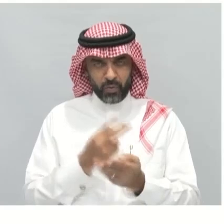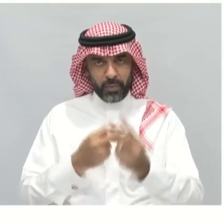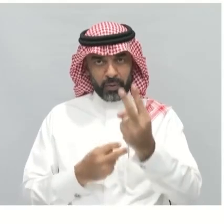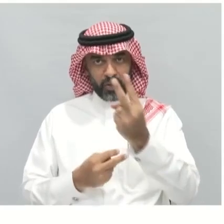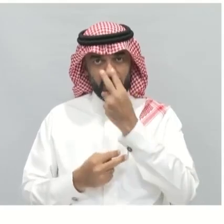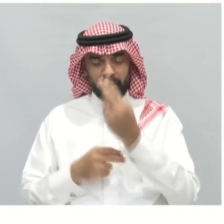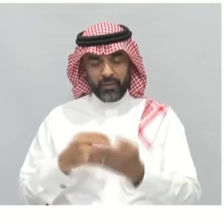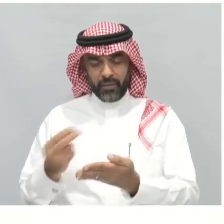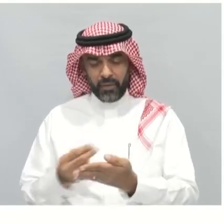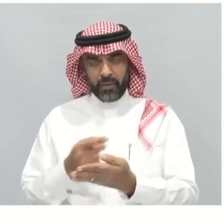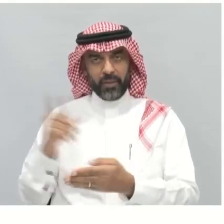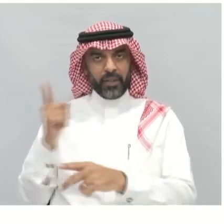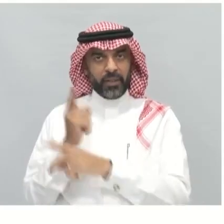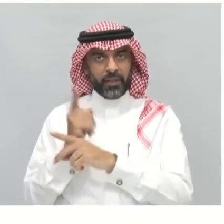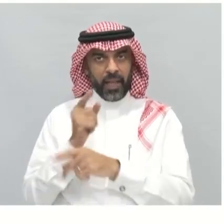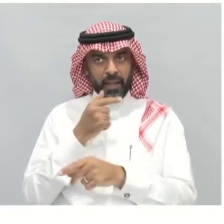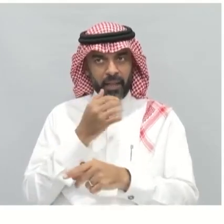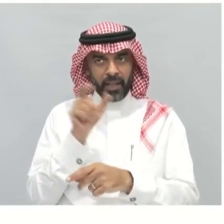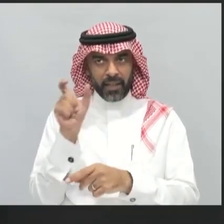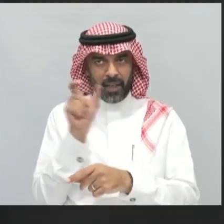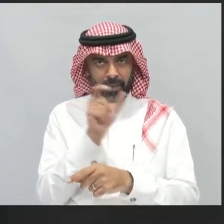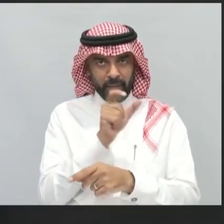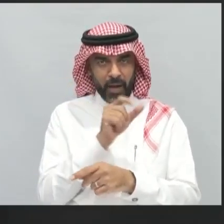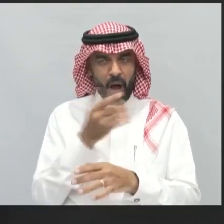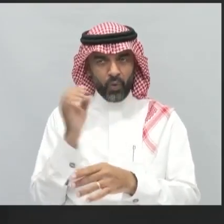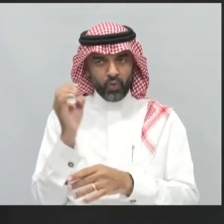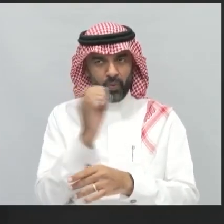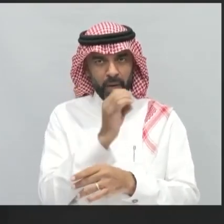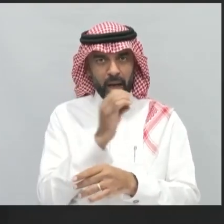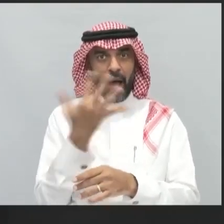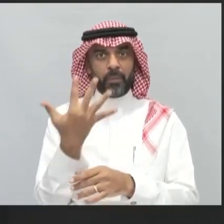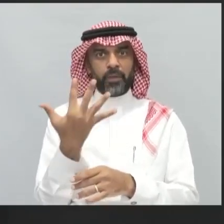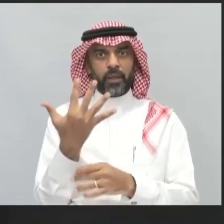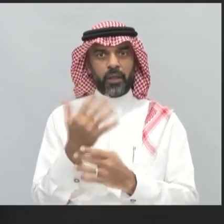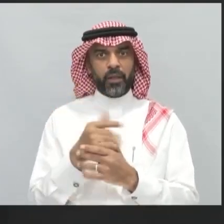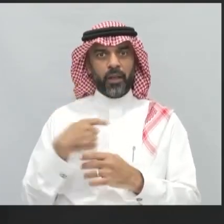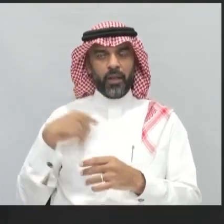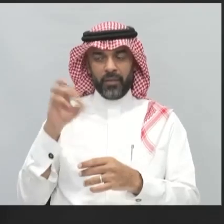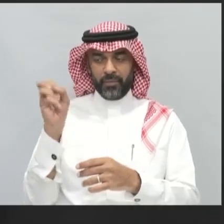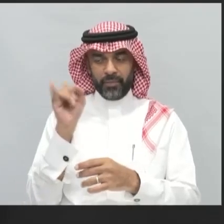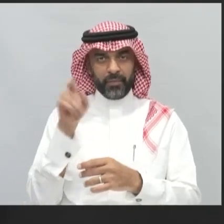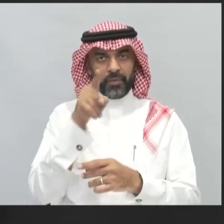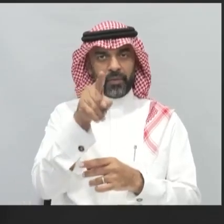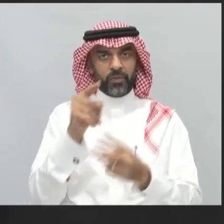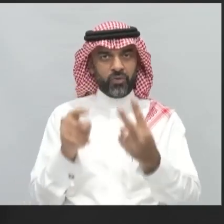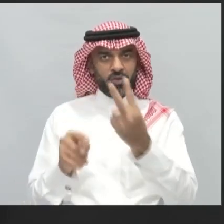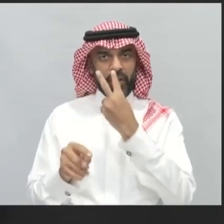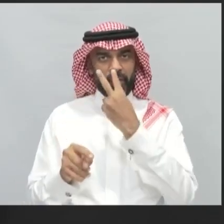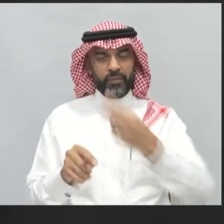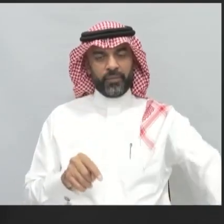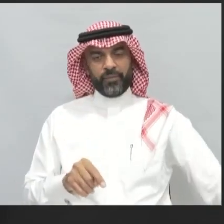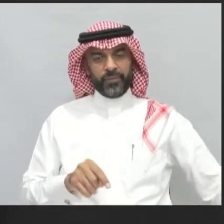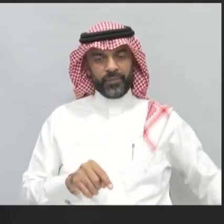معي الان سويا هذه الجمل الخمس التي ساملي عليكم واحرص على